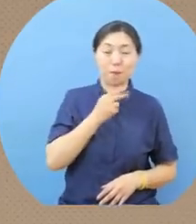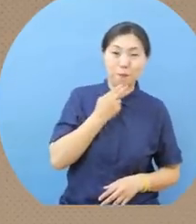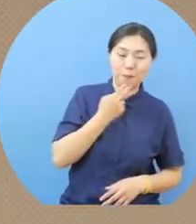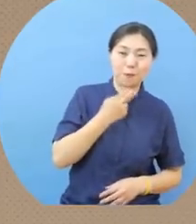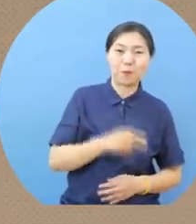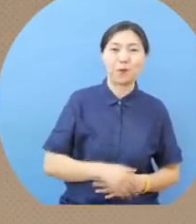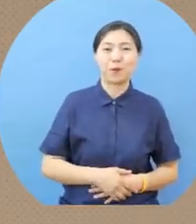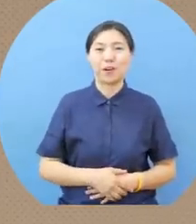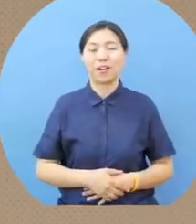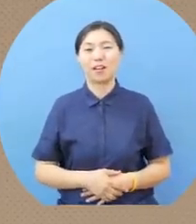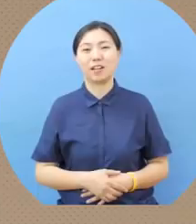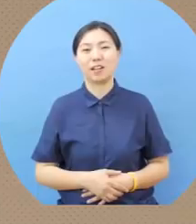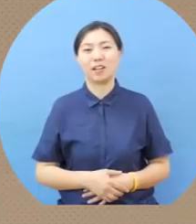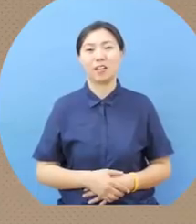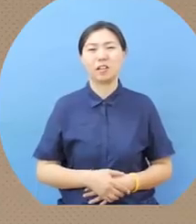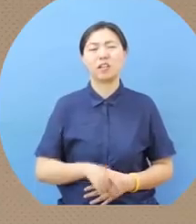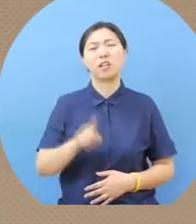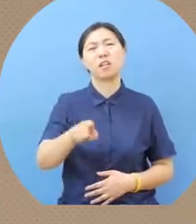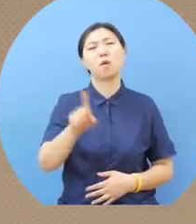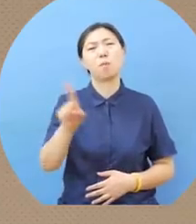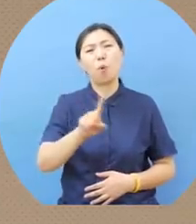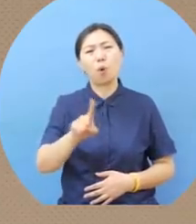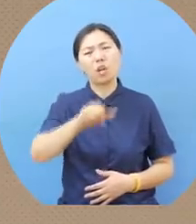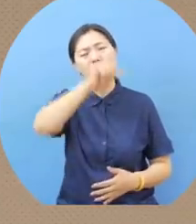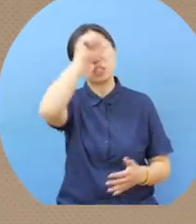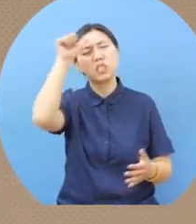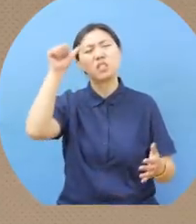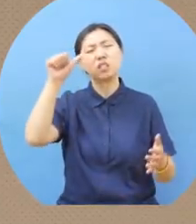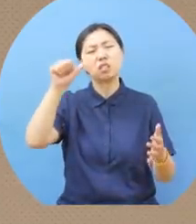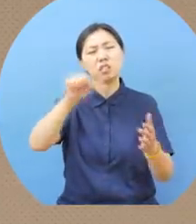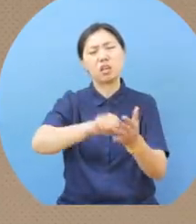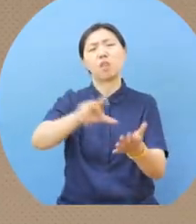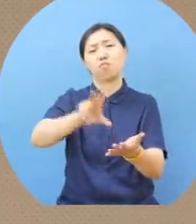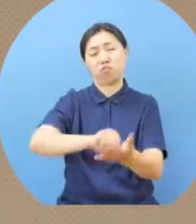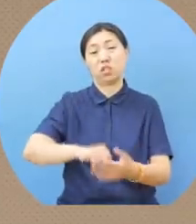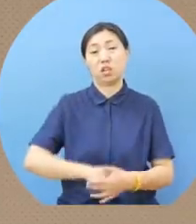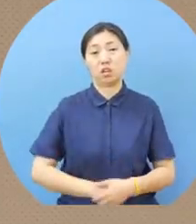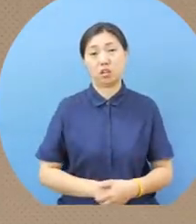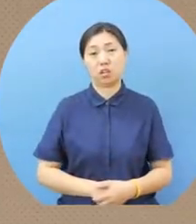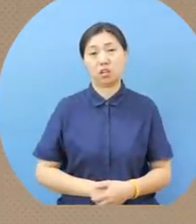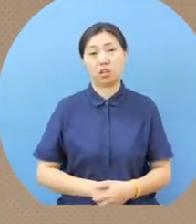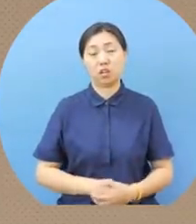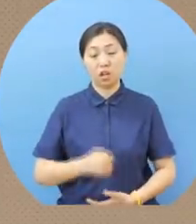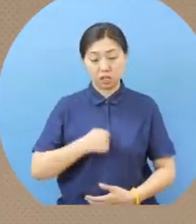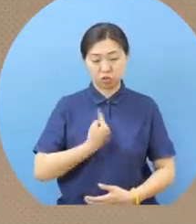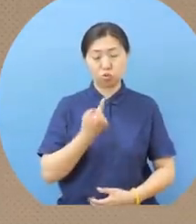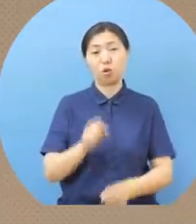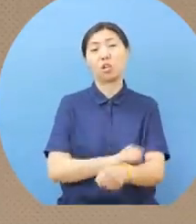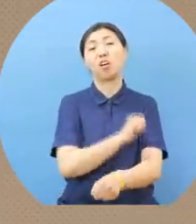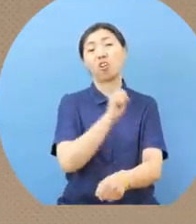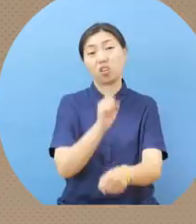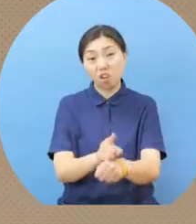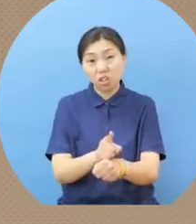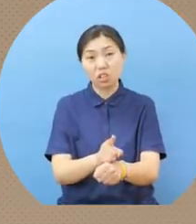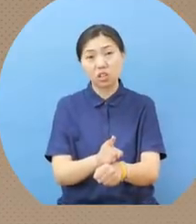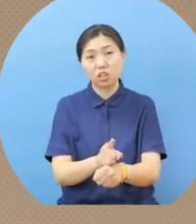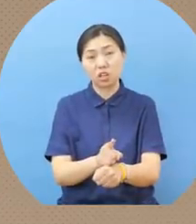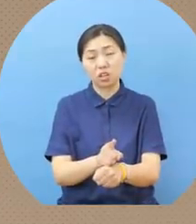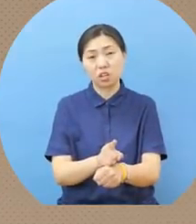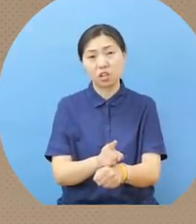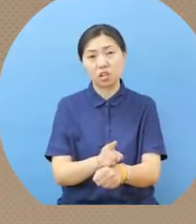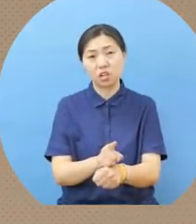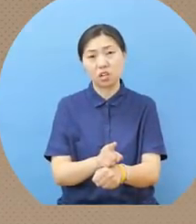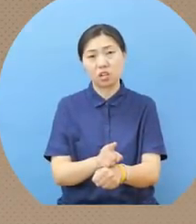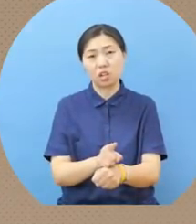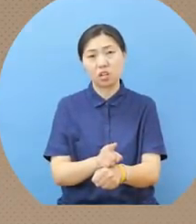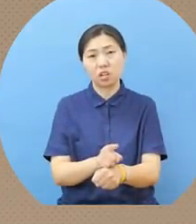마이 내어 빼 이 지금 이런 것이 자기 인생의 문제 라는 그런 자기 성격이 이